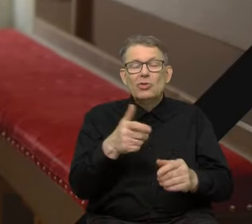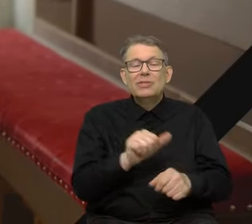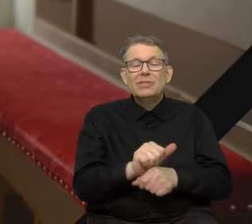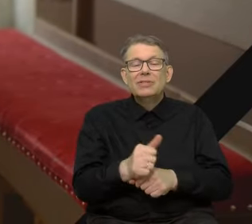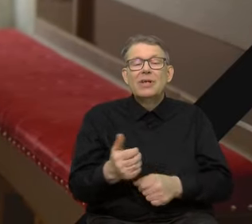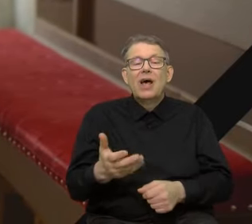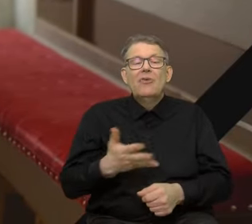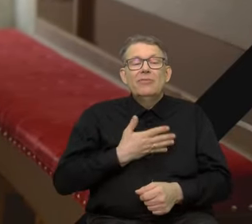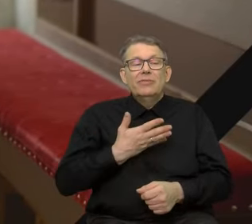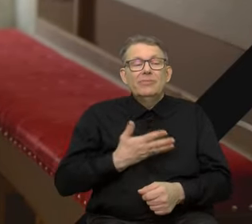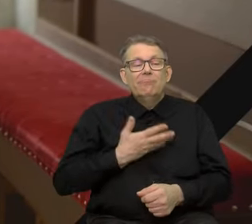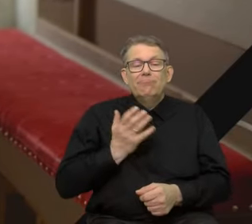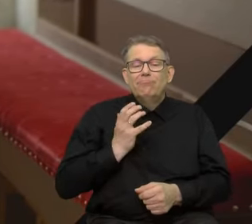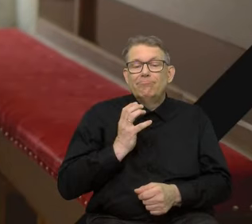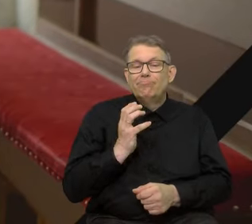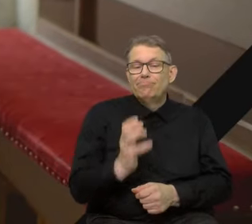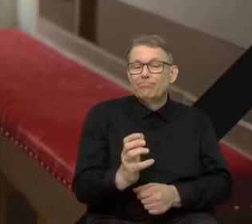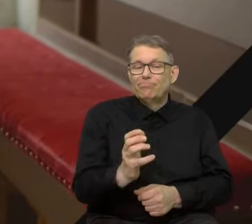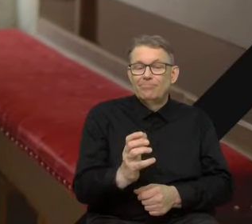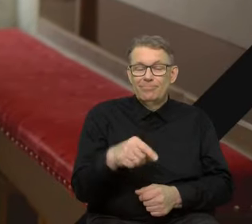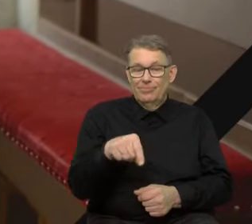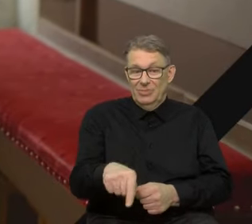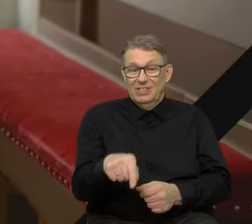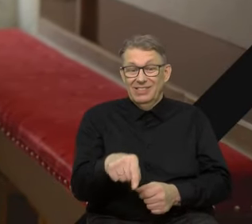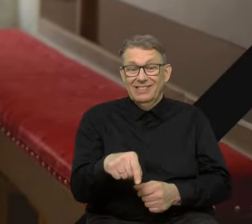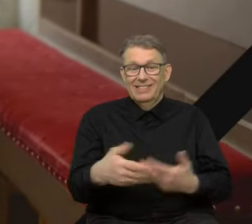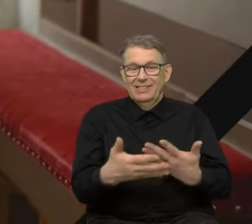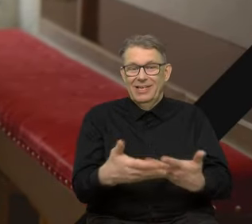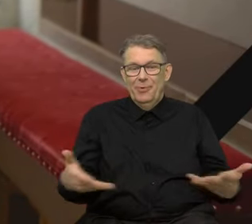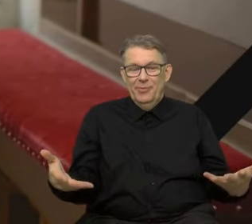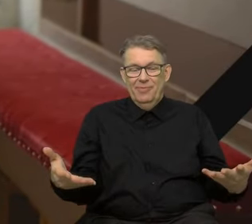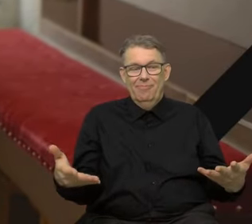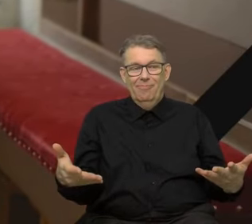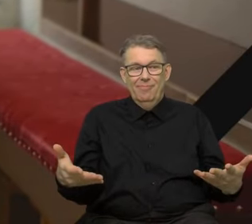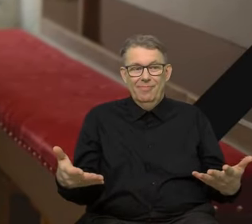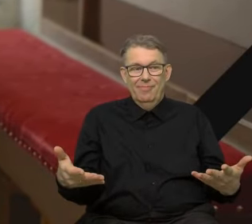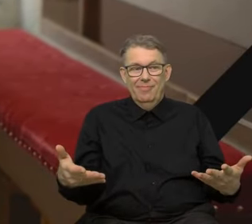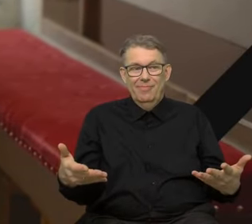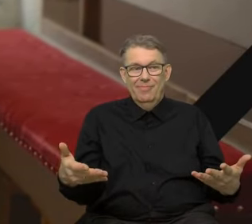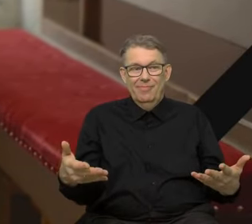właściwością, bogactwem tej ziemi.